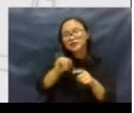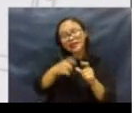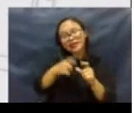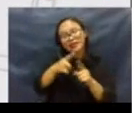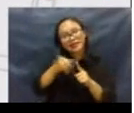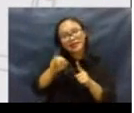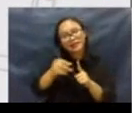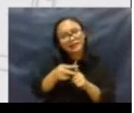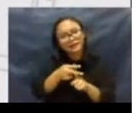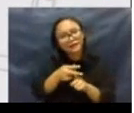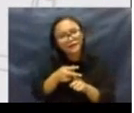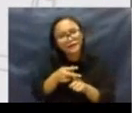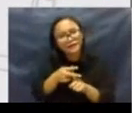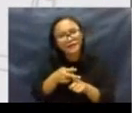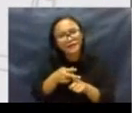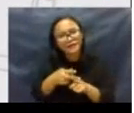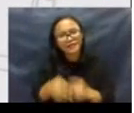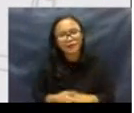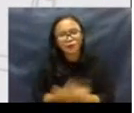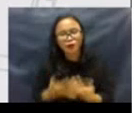oleh pertimbangan ini salah, ini benar.